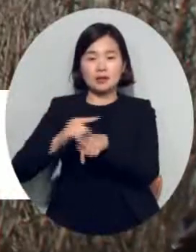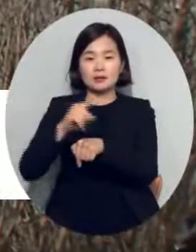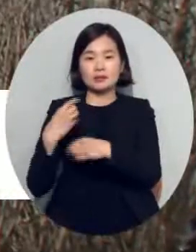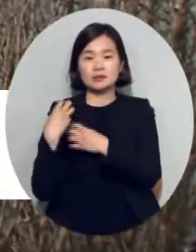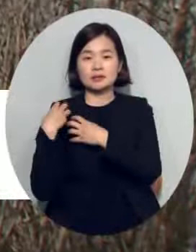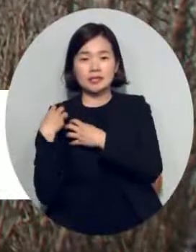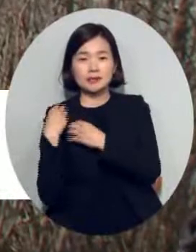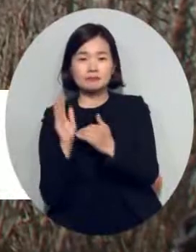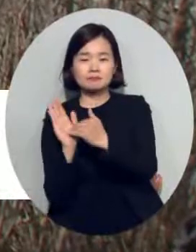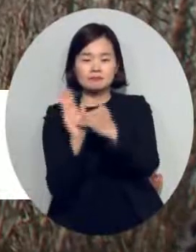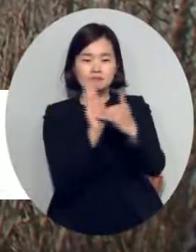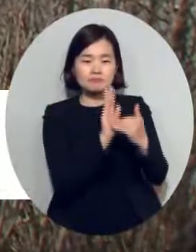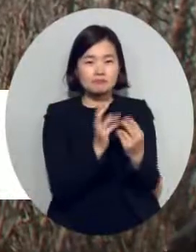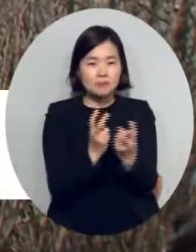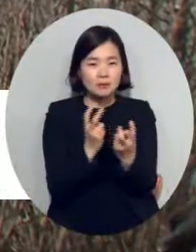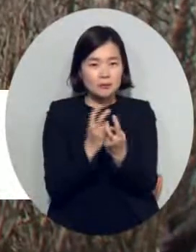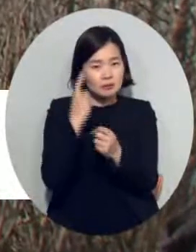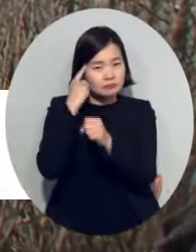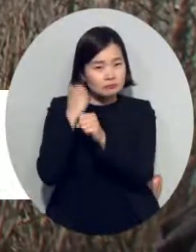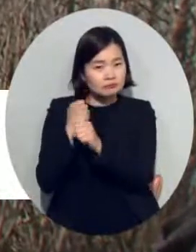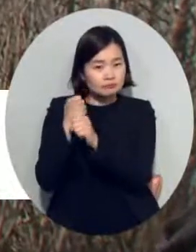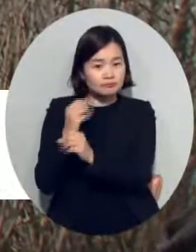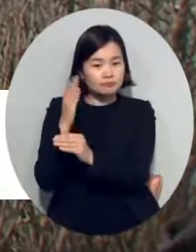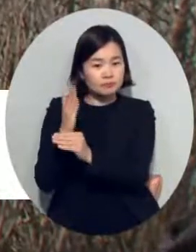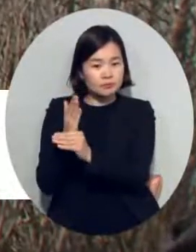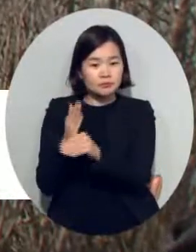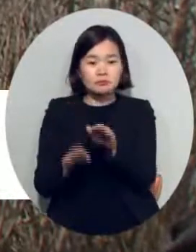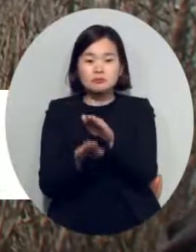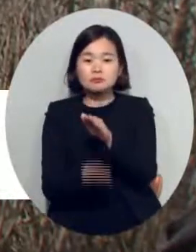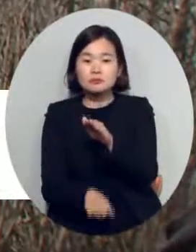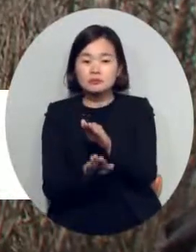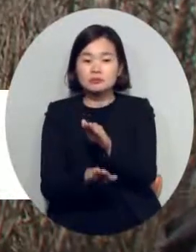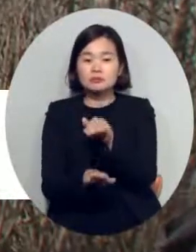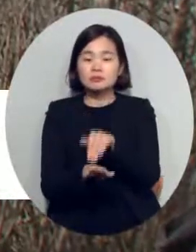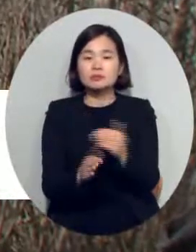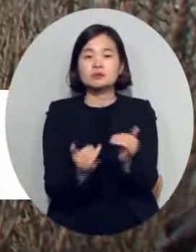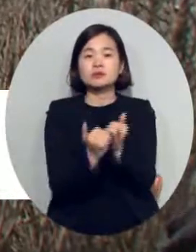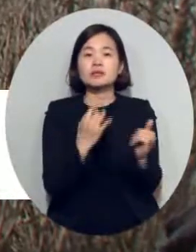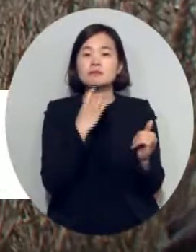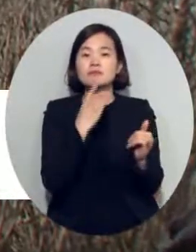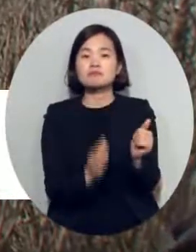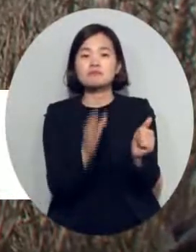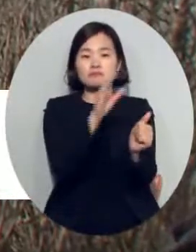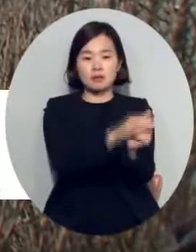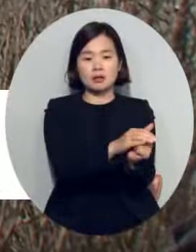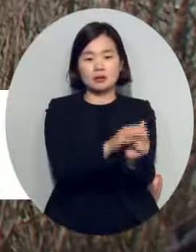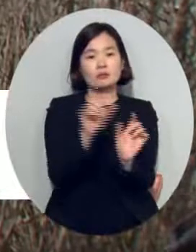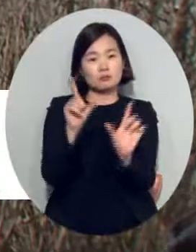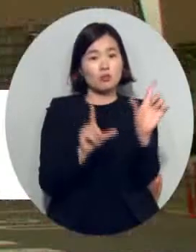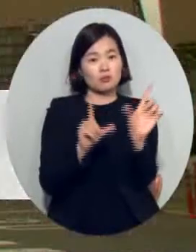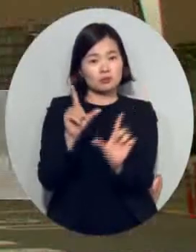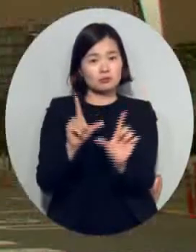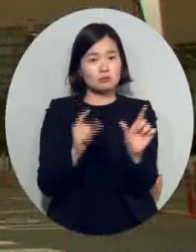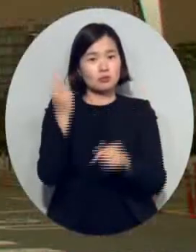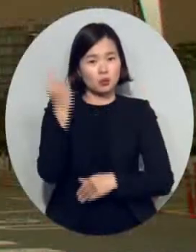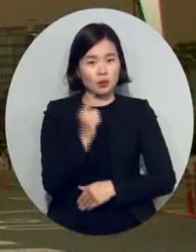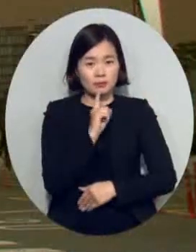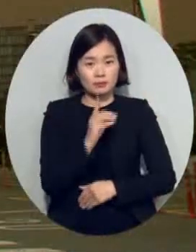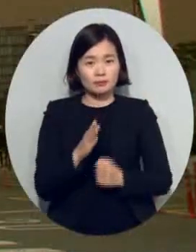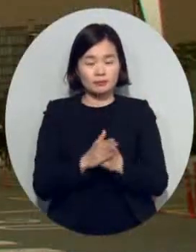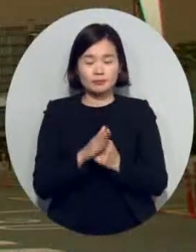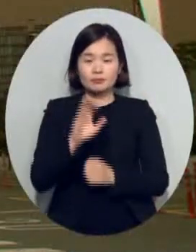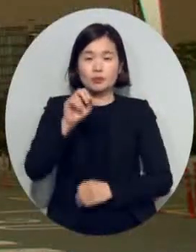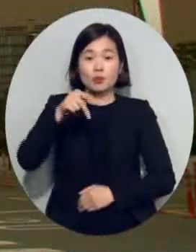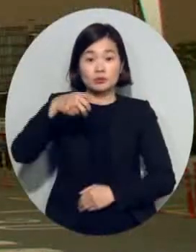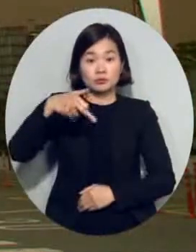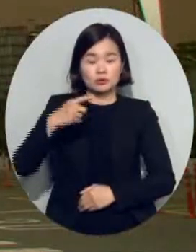피하는 방법들을 찾고 있고요 말 따라 있는 사람들의 책임만 묻게 되는 이런 형태로 갈 것이고 포스코는 지